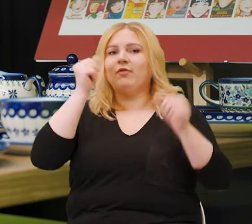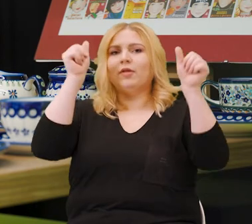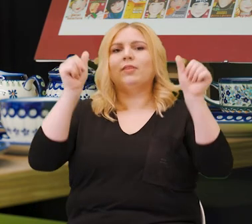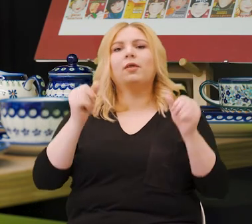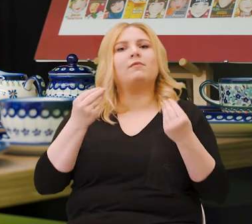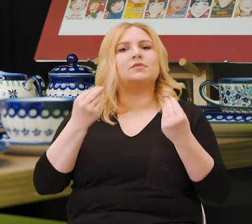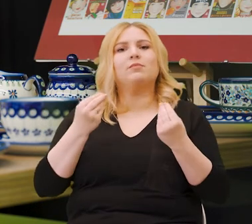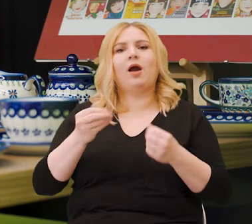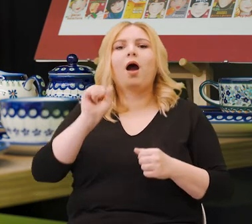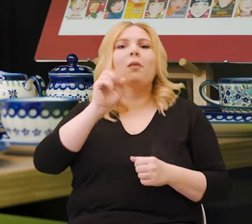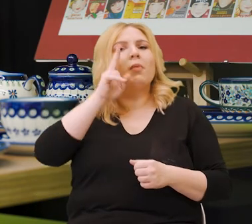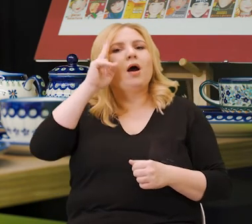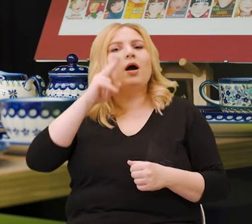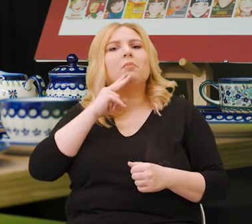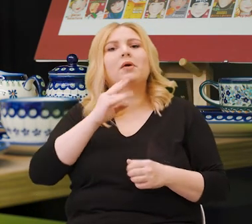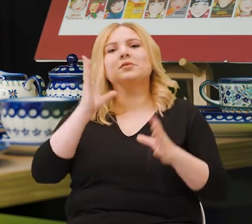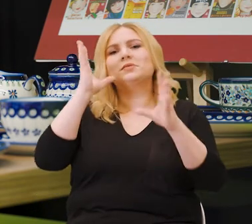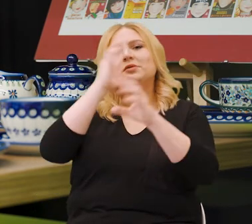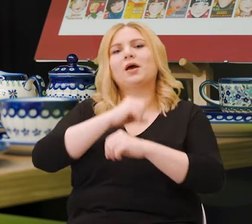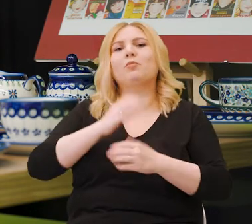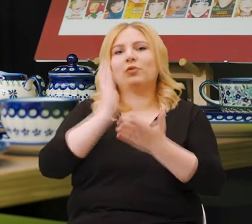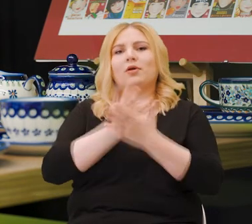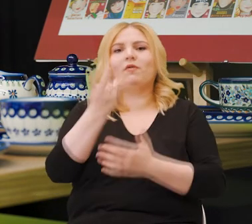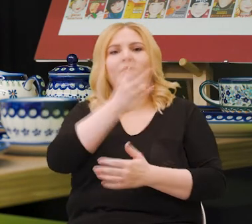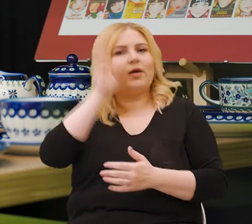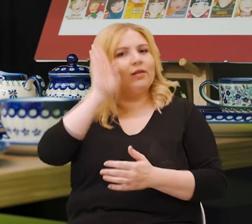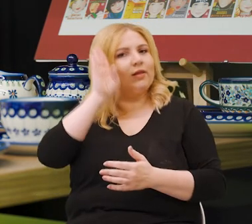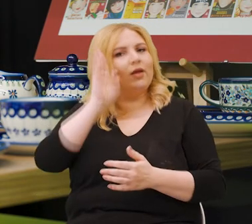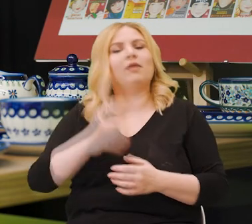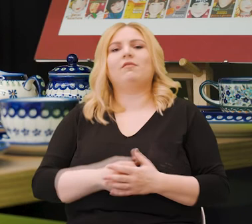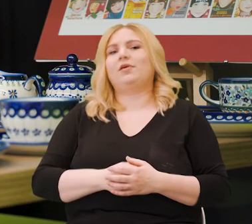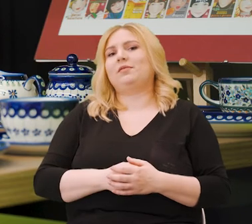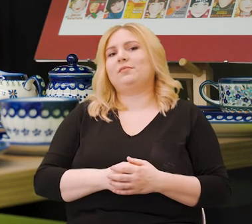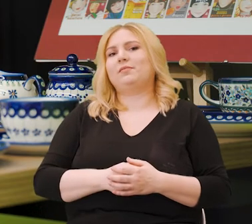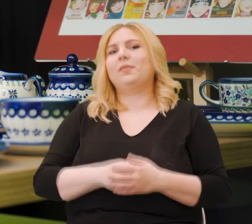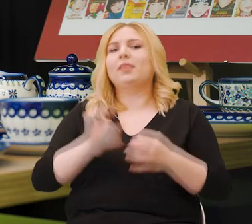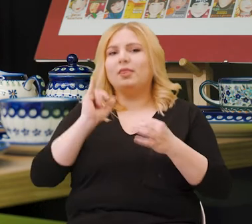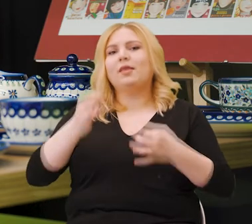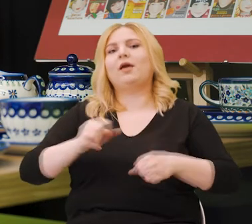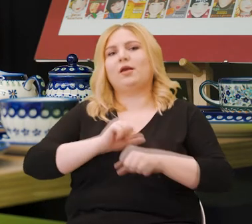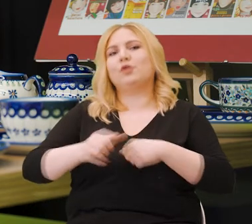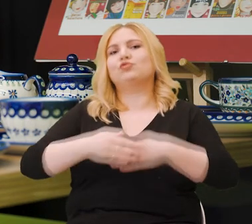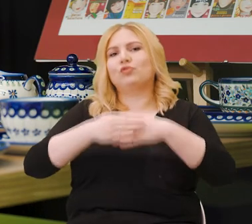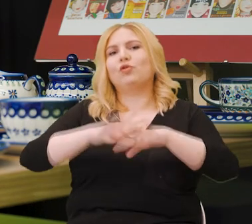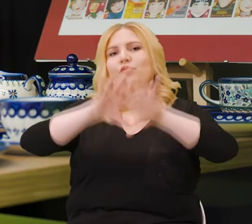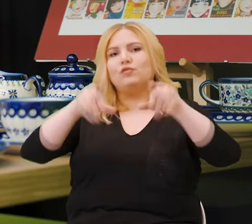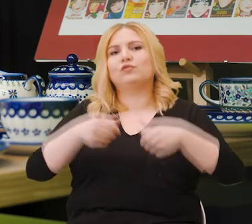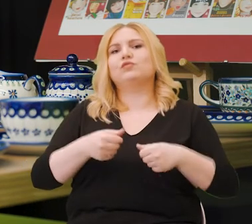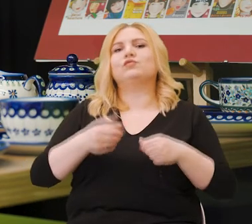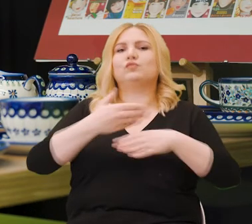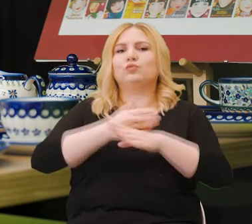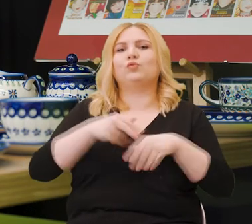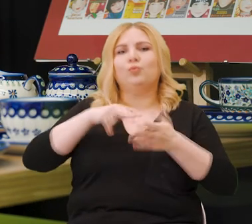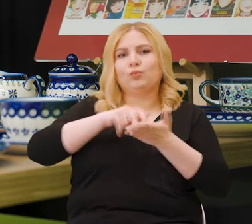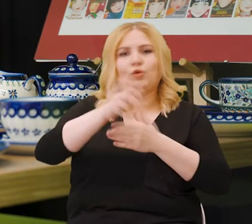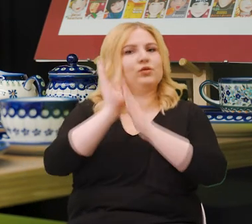teraz wspaniale, a rodzice kompletnie zapomnieli o tym, że się gniewają i wobec tego w najlepszej zgodzie poszli